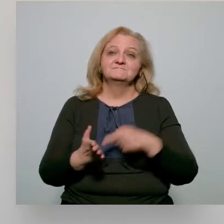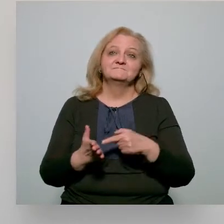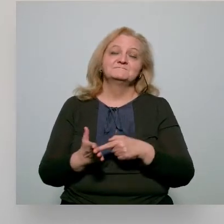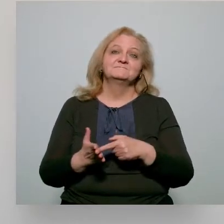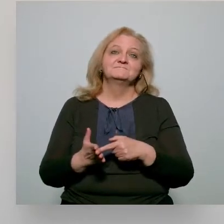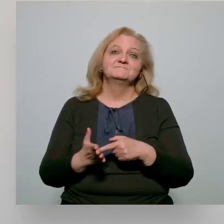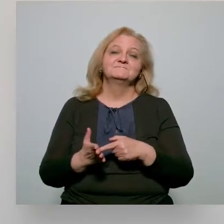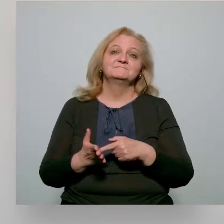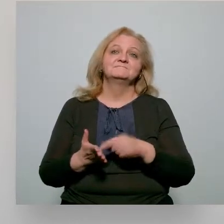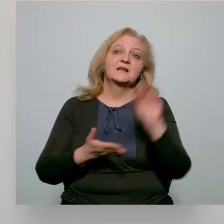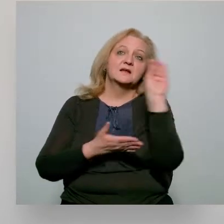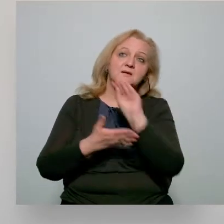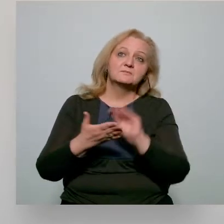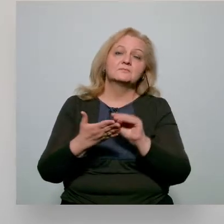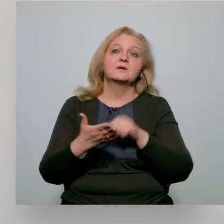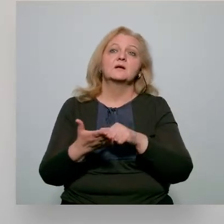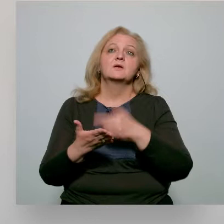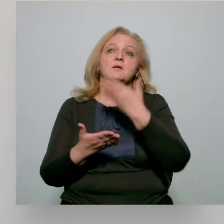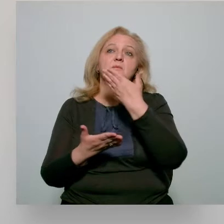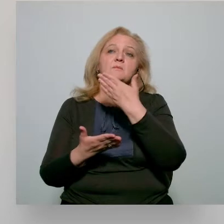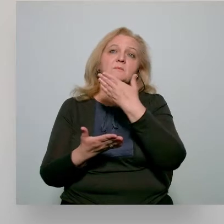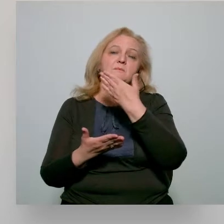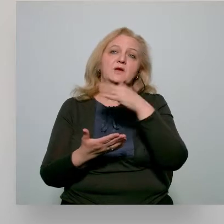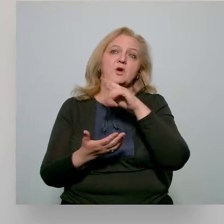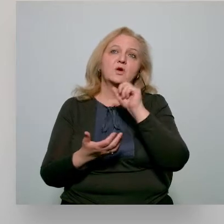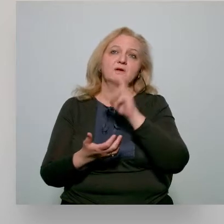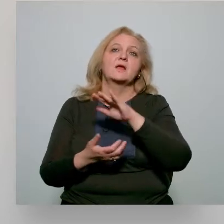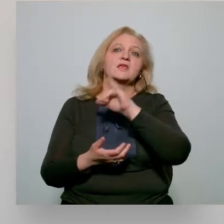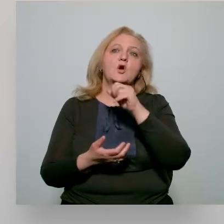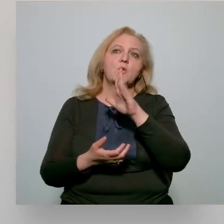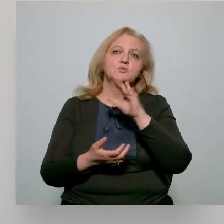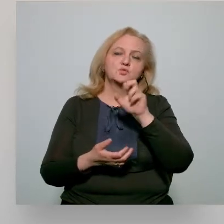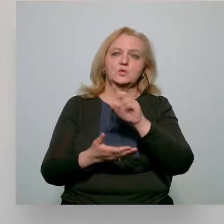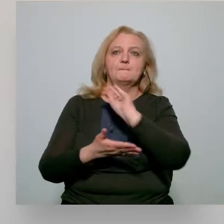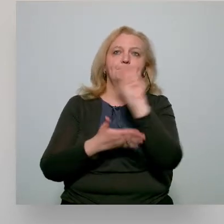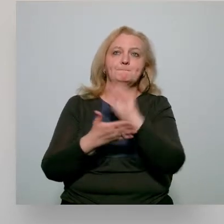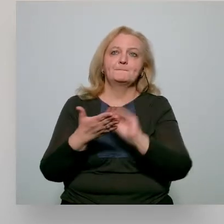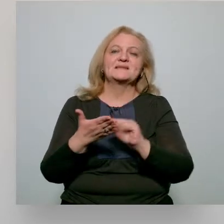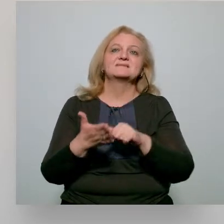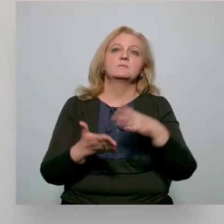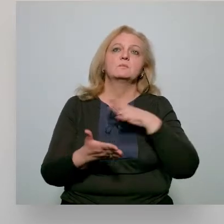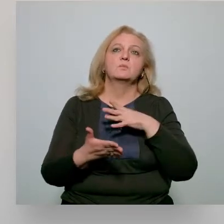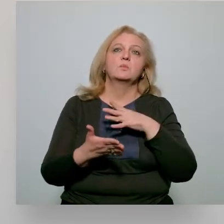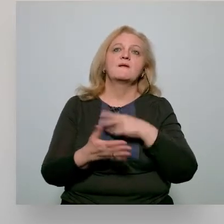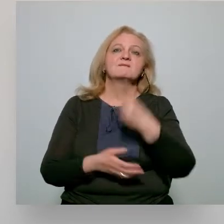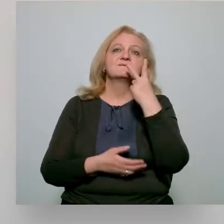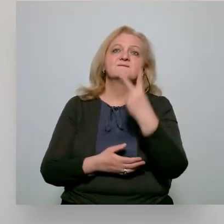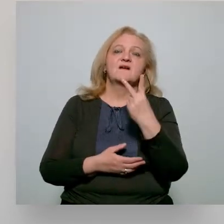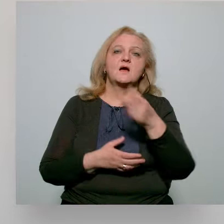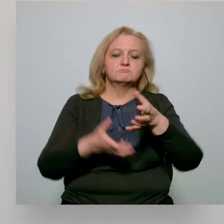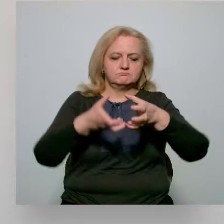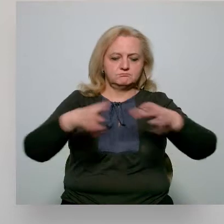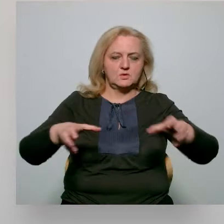z piśmiennictwa Mykoły Jabczuka wiemy, że miała znaczenie, kiedy pisał w swoim czasie o dwóch Ukrainach. Za